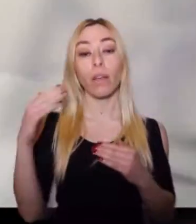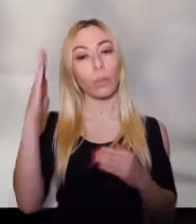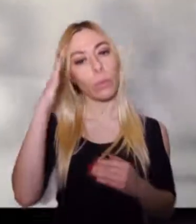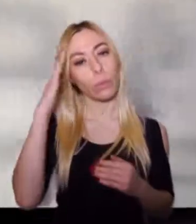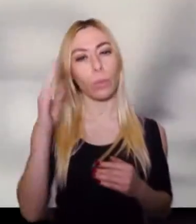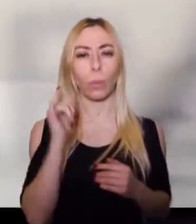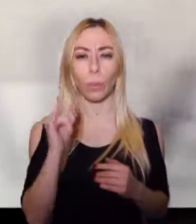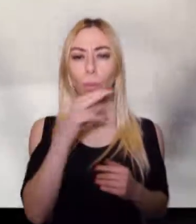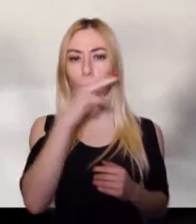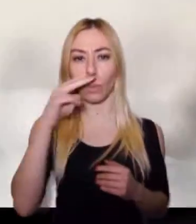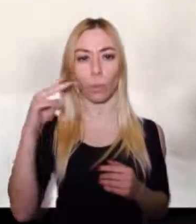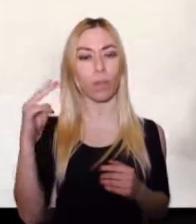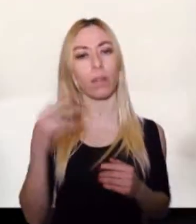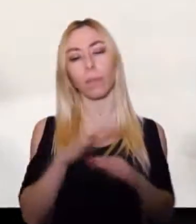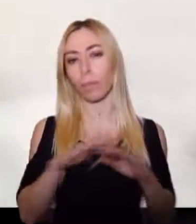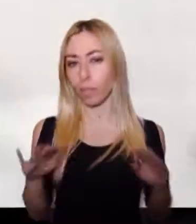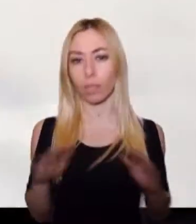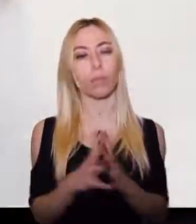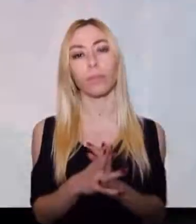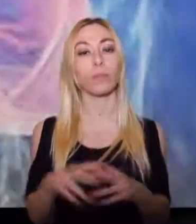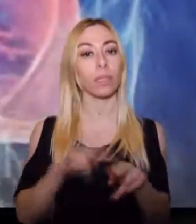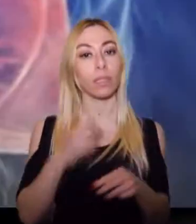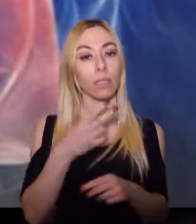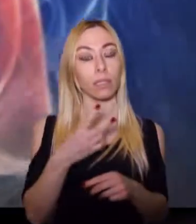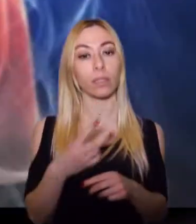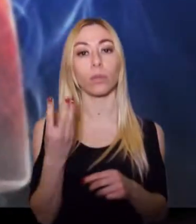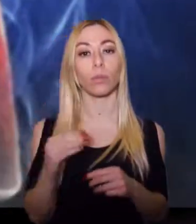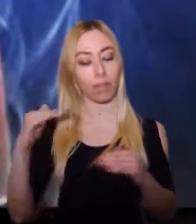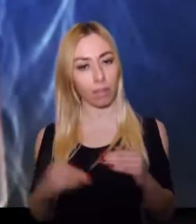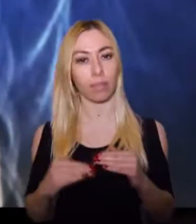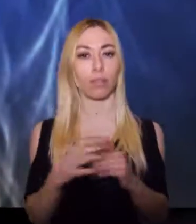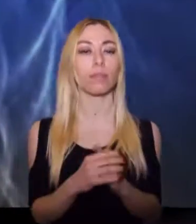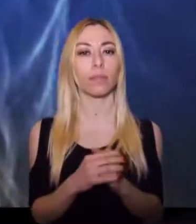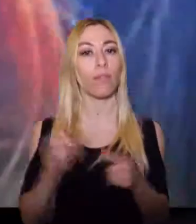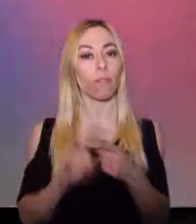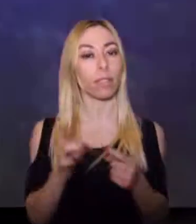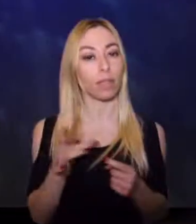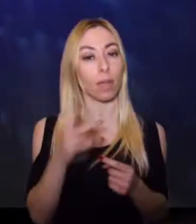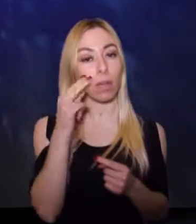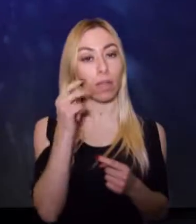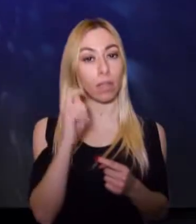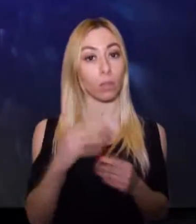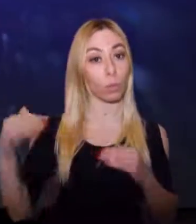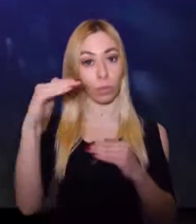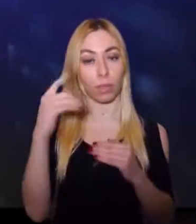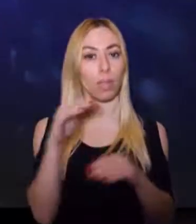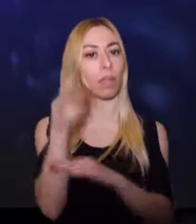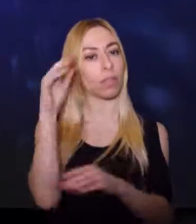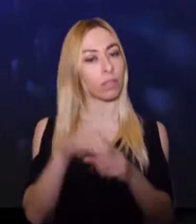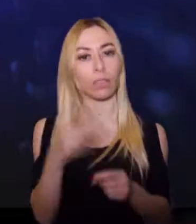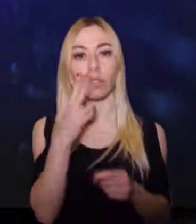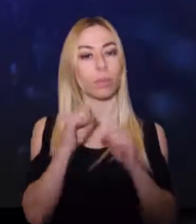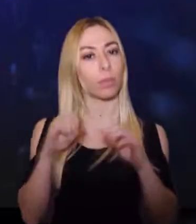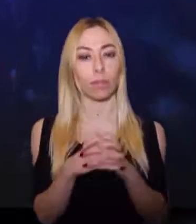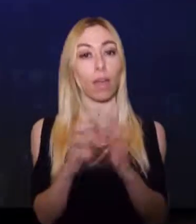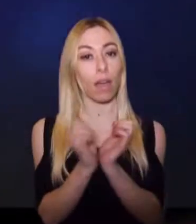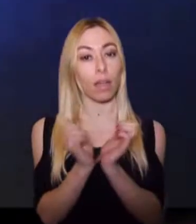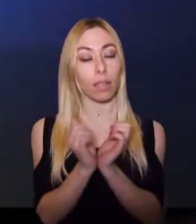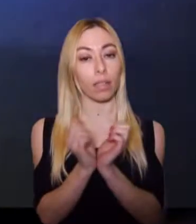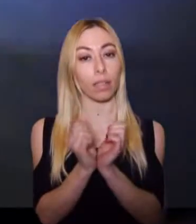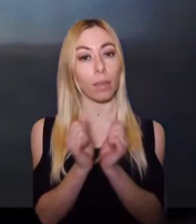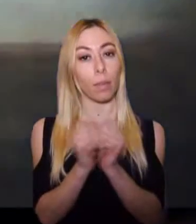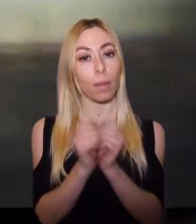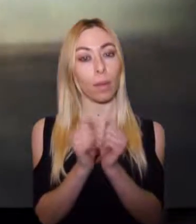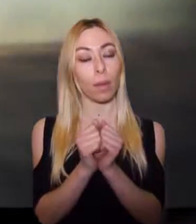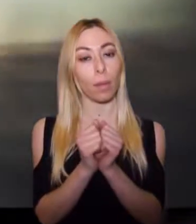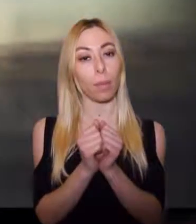huzurlu, kötü kokulardan arınmış, kanser riskini azaltarak ve sperm kalitesi yüksek bir yaşam için sigarayı bırakın.